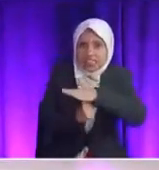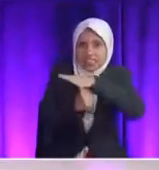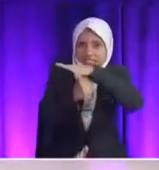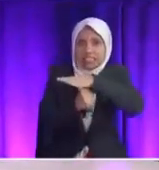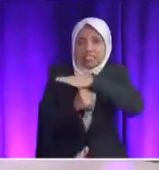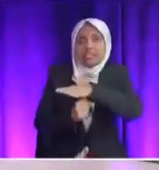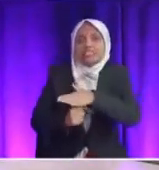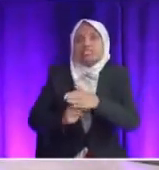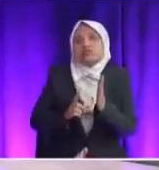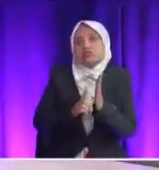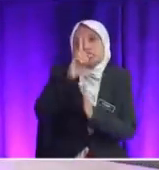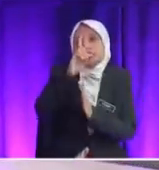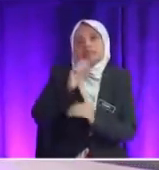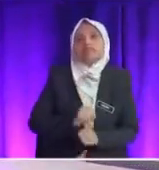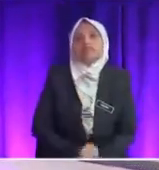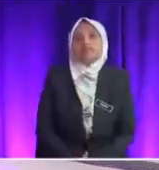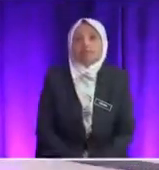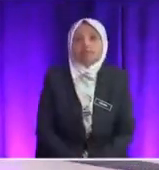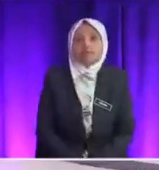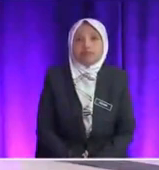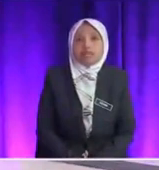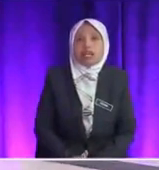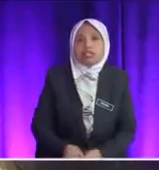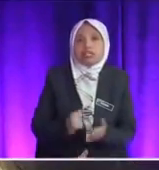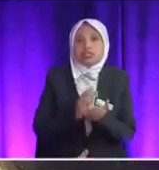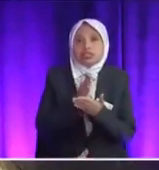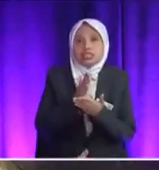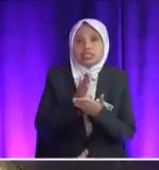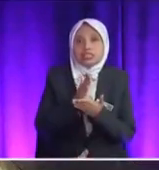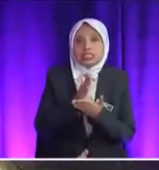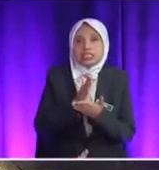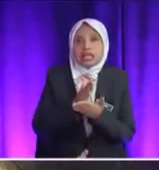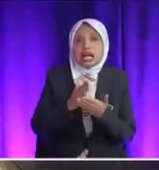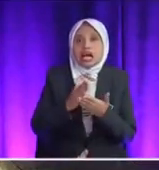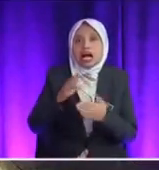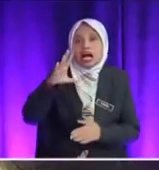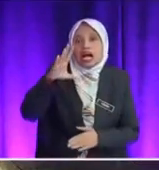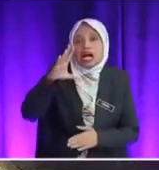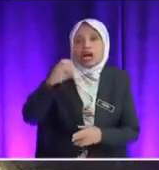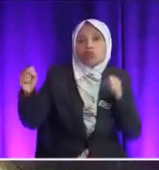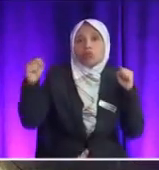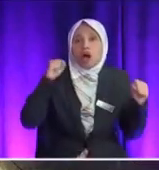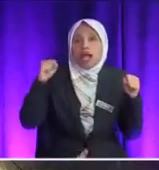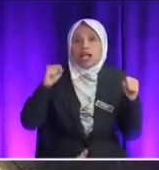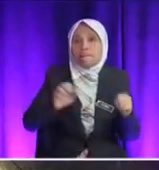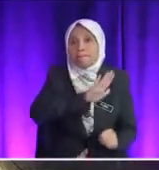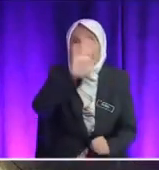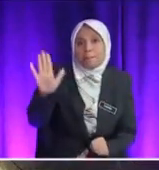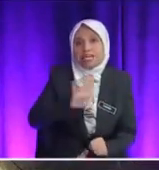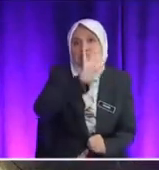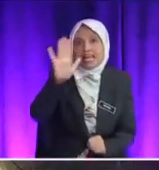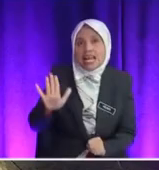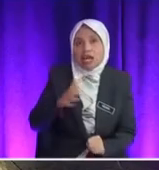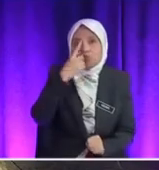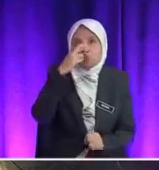ini Okelah baik ice cream tinggi yang seterusnya kain pengidap microfiber tayo saya tetayo